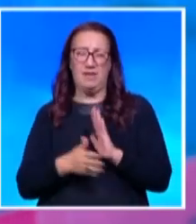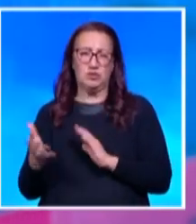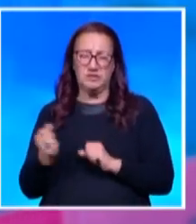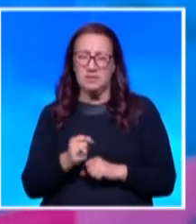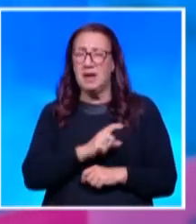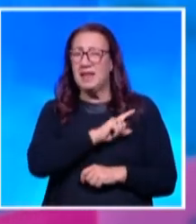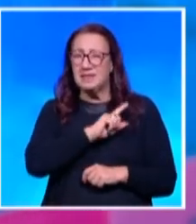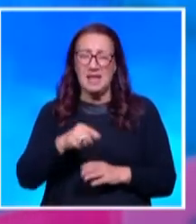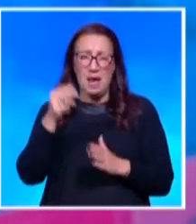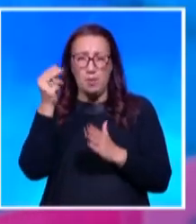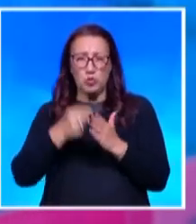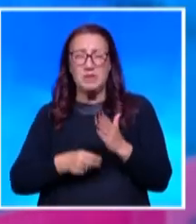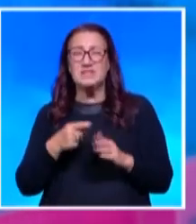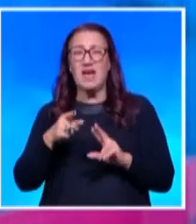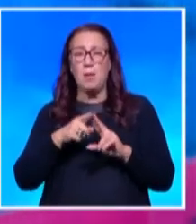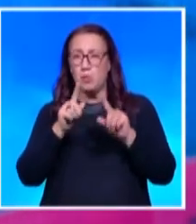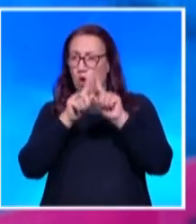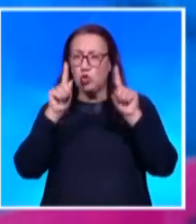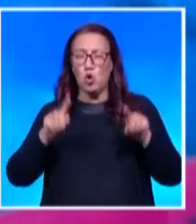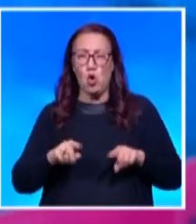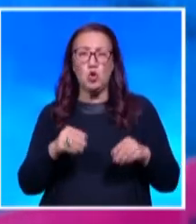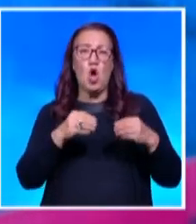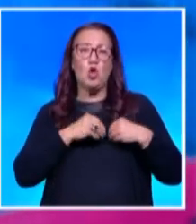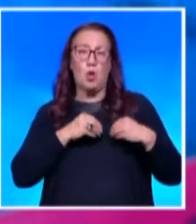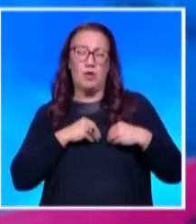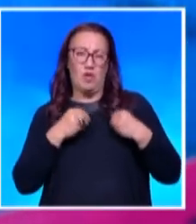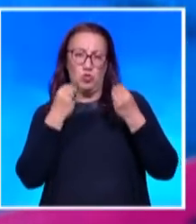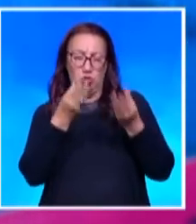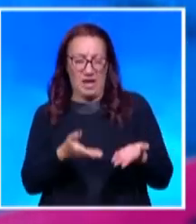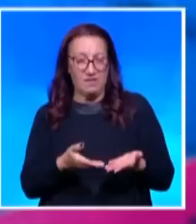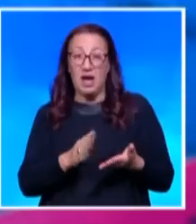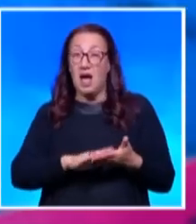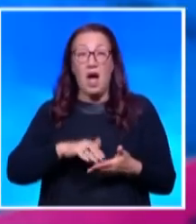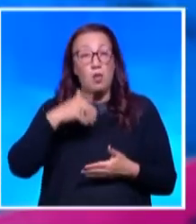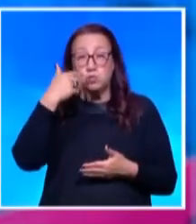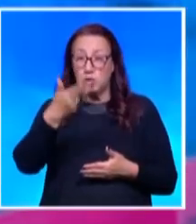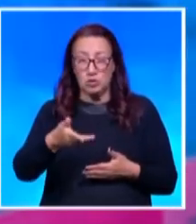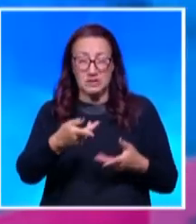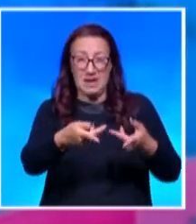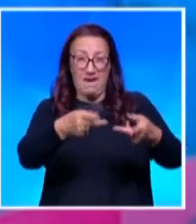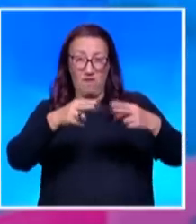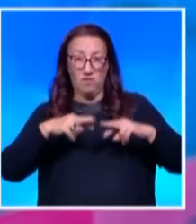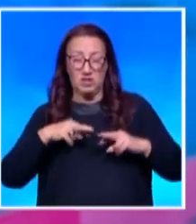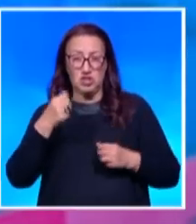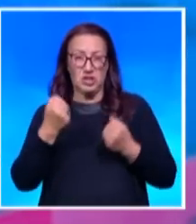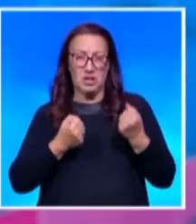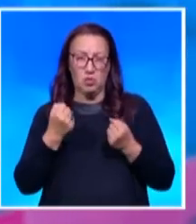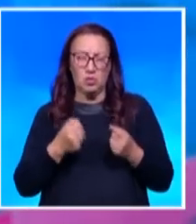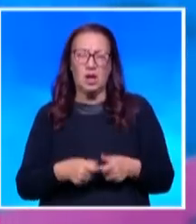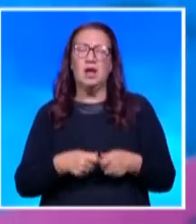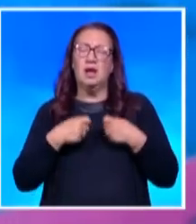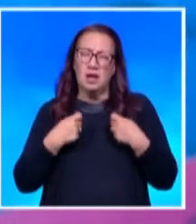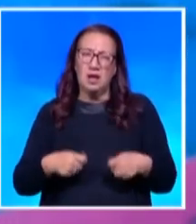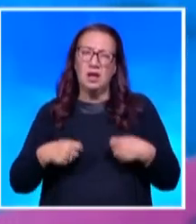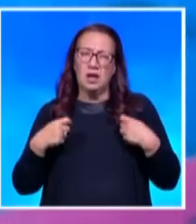протоколи за доброволно предаване защото връщането на автомобила след като е предаден по този начин е много трудно